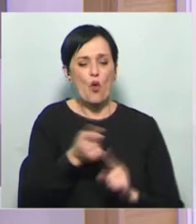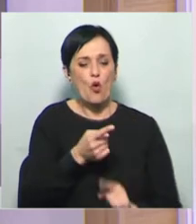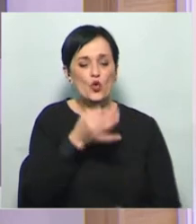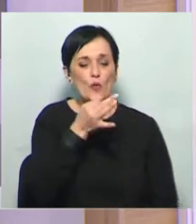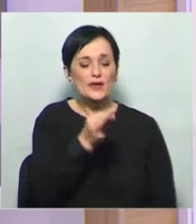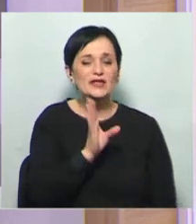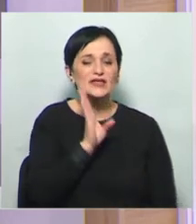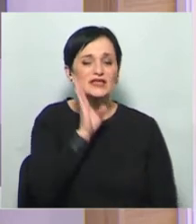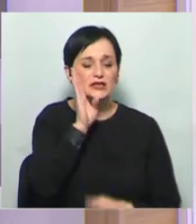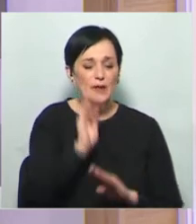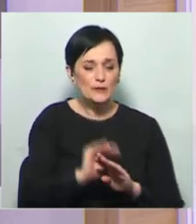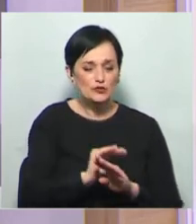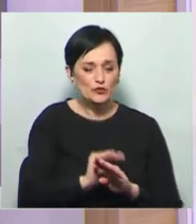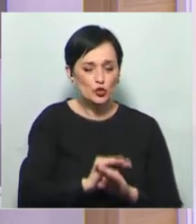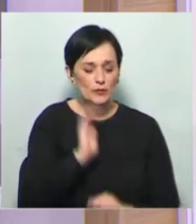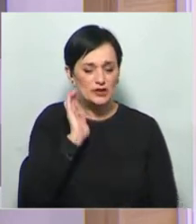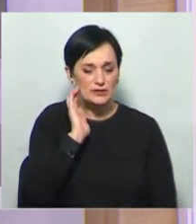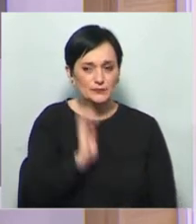მაყურებელს. დილამშვიდობისა, გისმენთ?